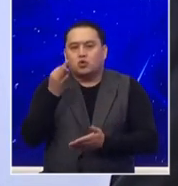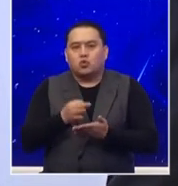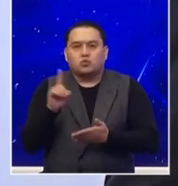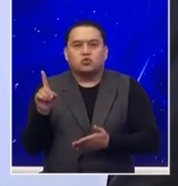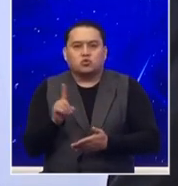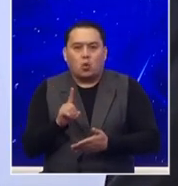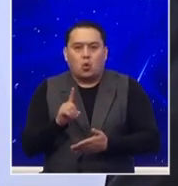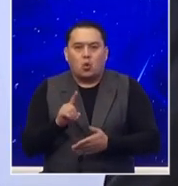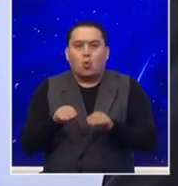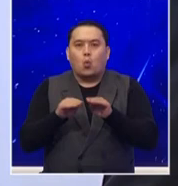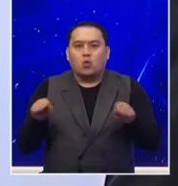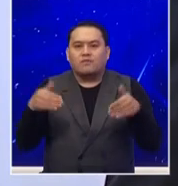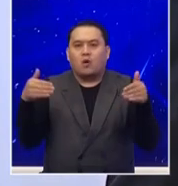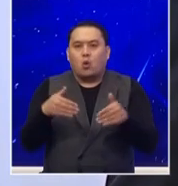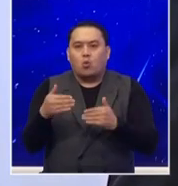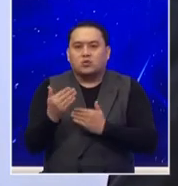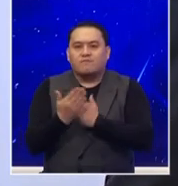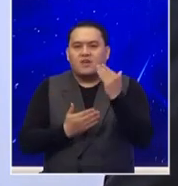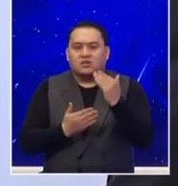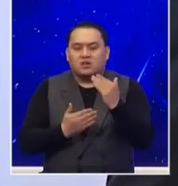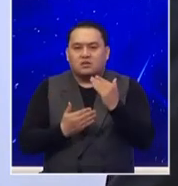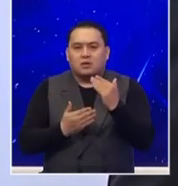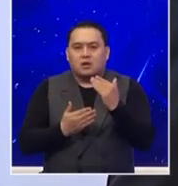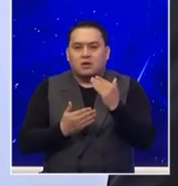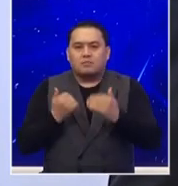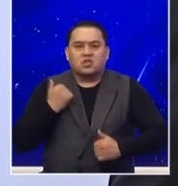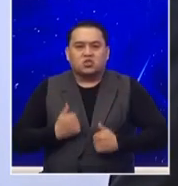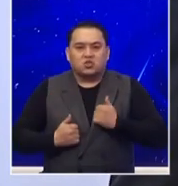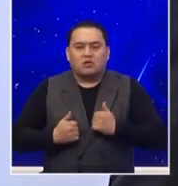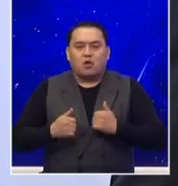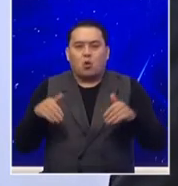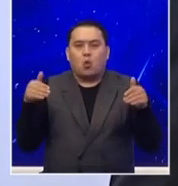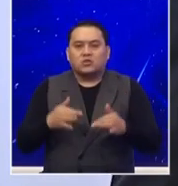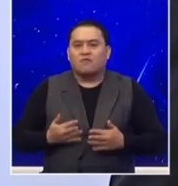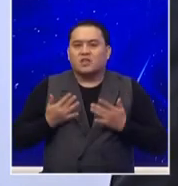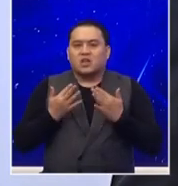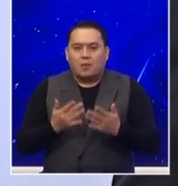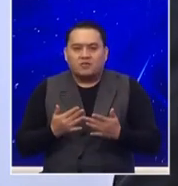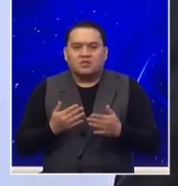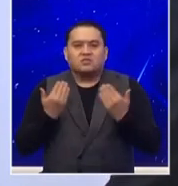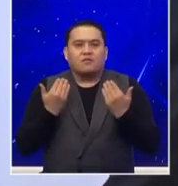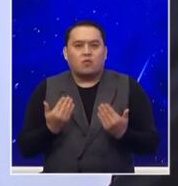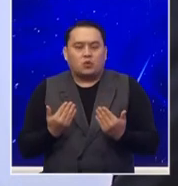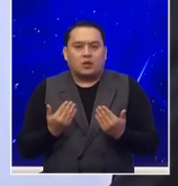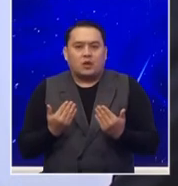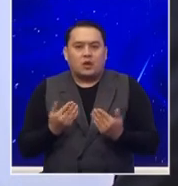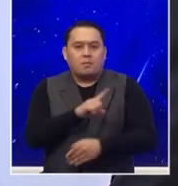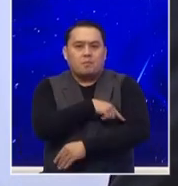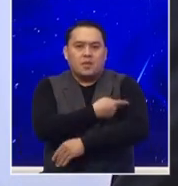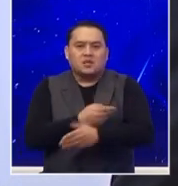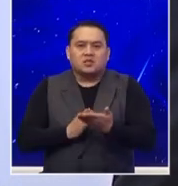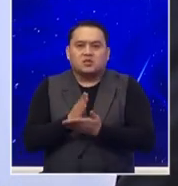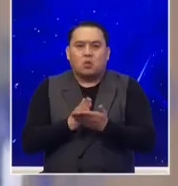О том, что уровень колледжа повышается, престиж колледжа, востребованность вот в данном случае